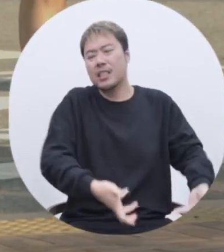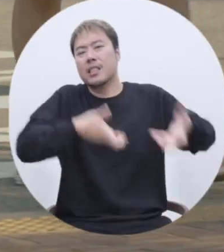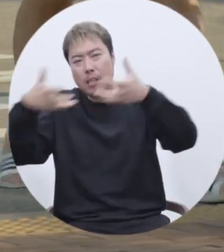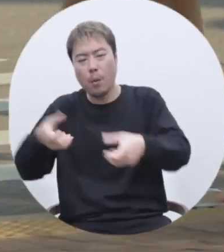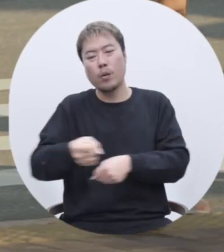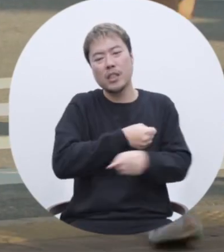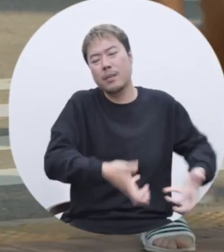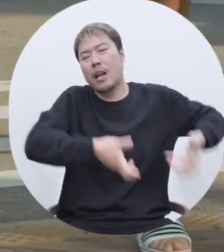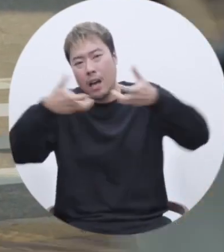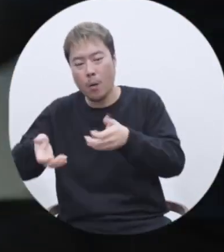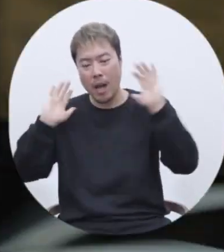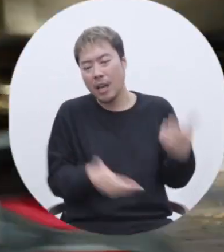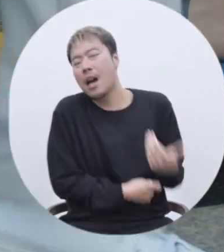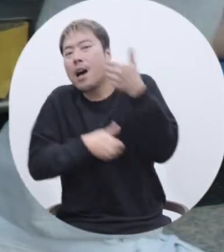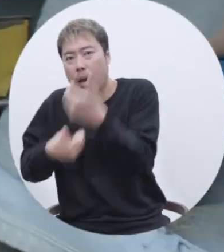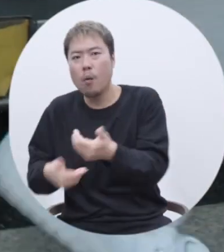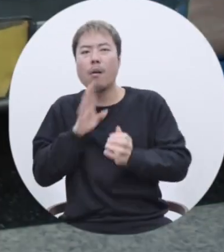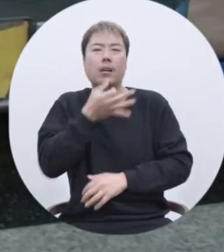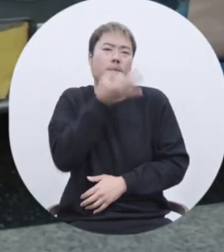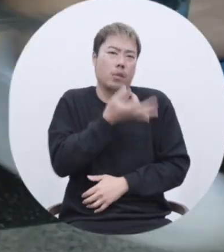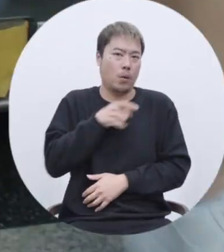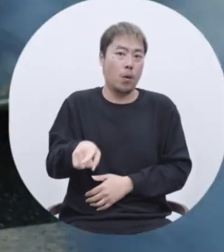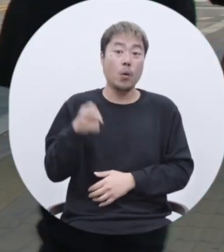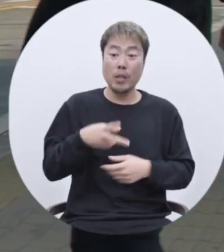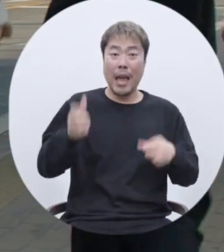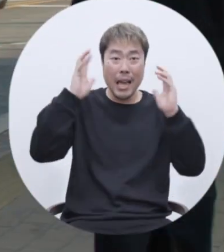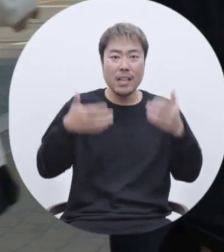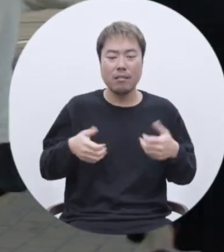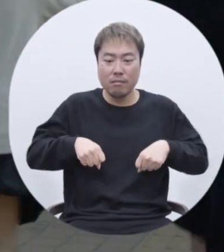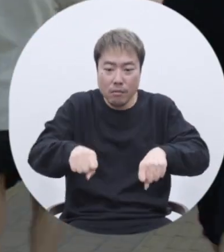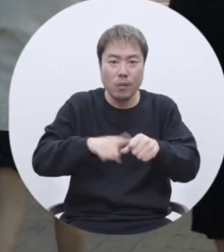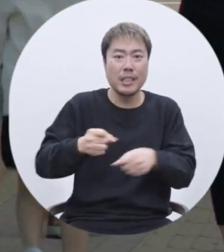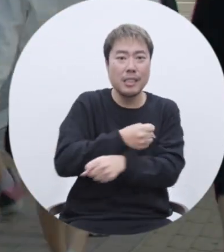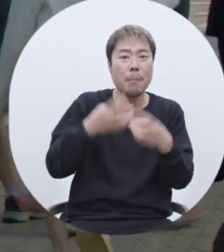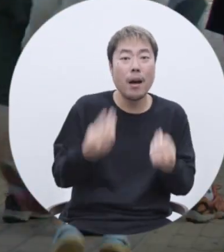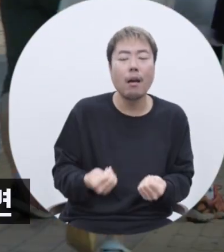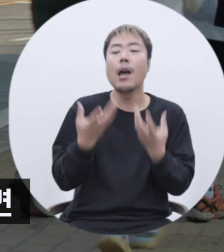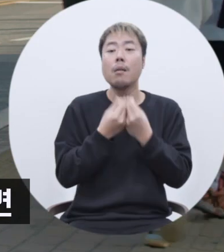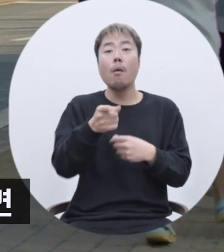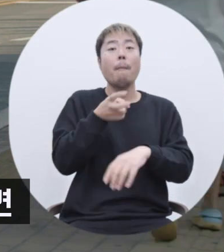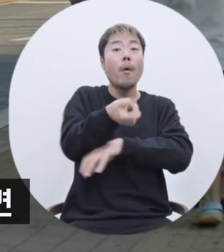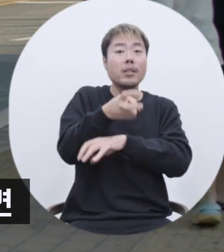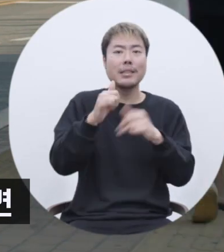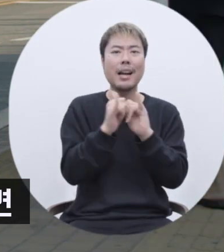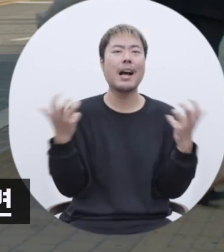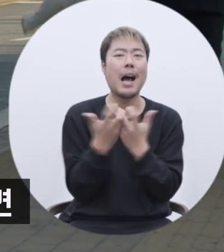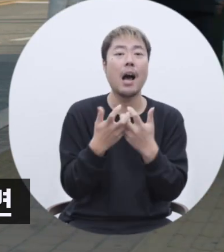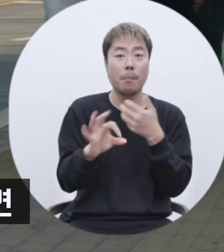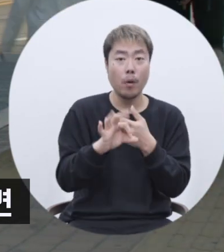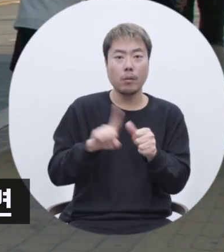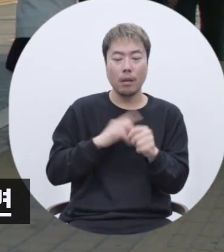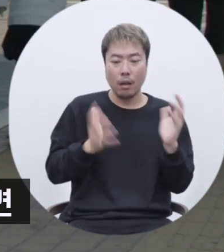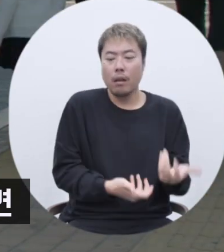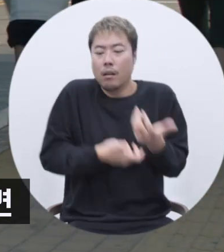들고 짐도 들고 이렇게 다니기가 조금 힘들었었던 것 같고 그 짐이 또 많잖아요. 또 사람 많은 시간에 그걸